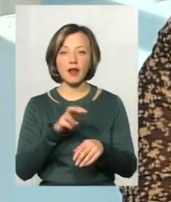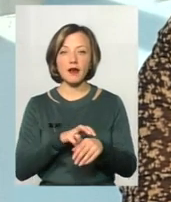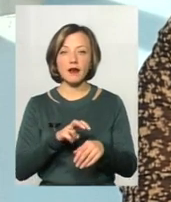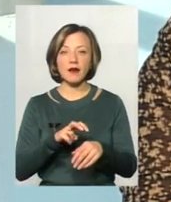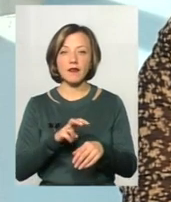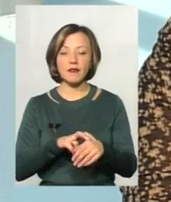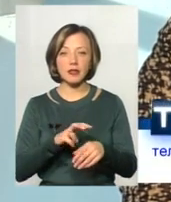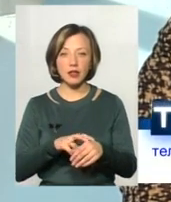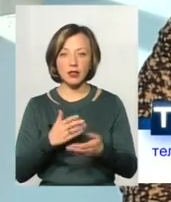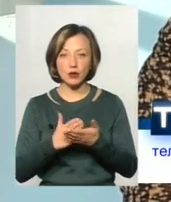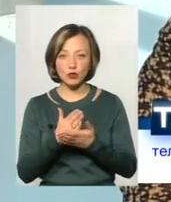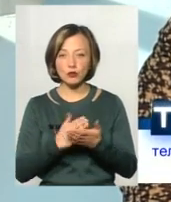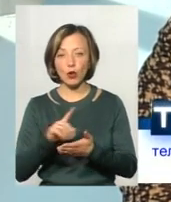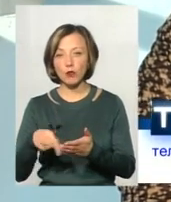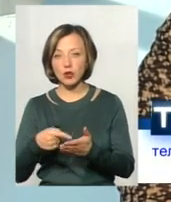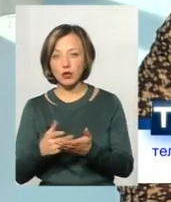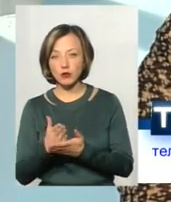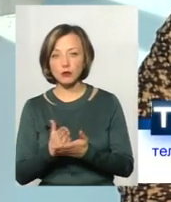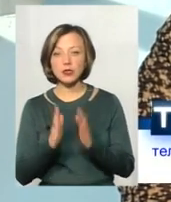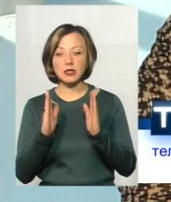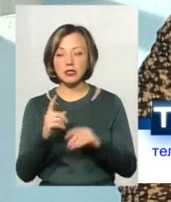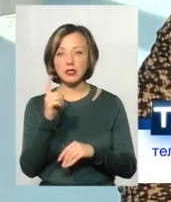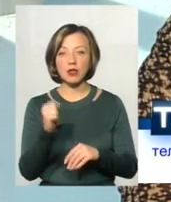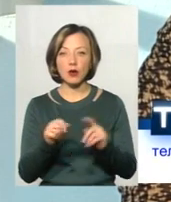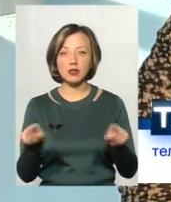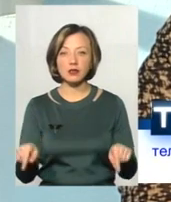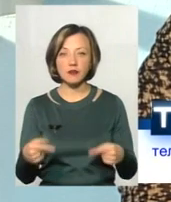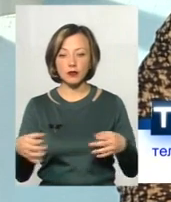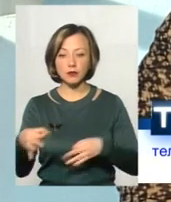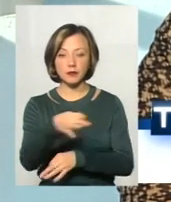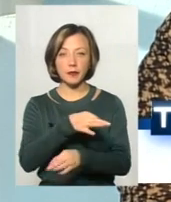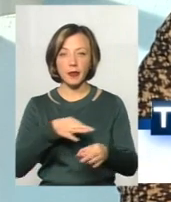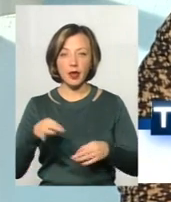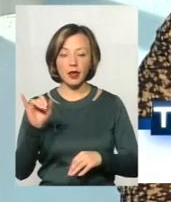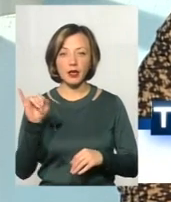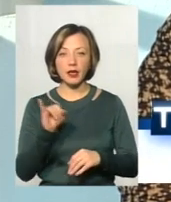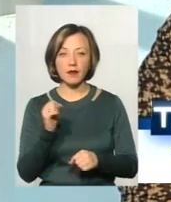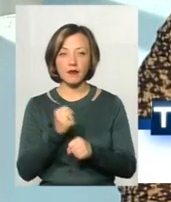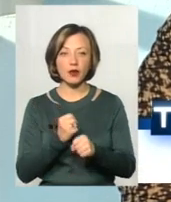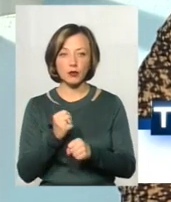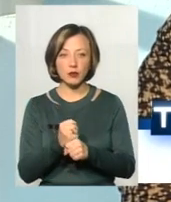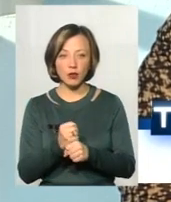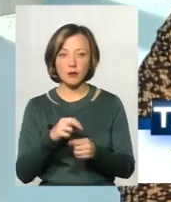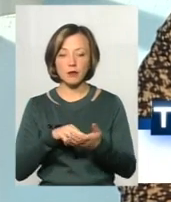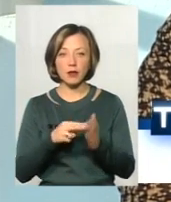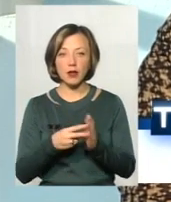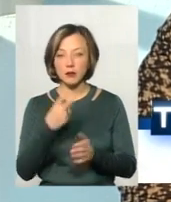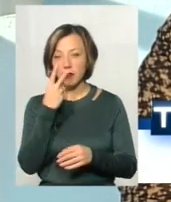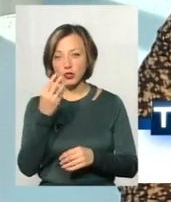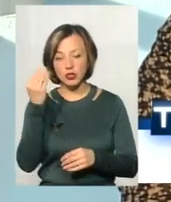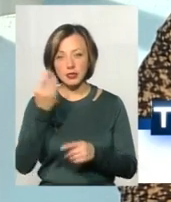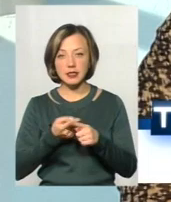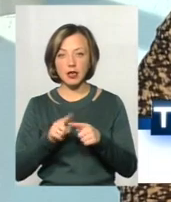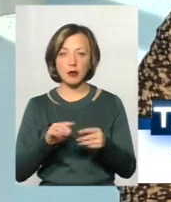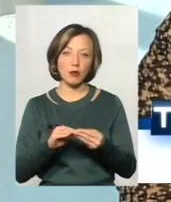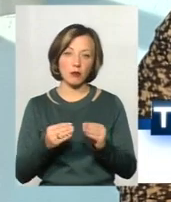служби, комунальної, ми будемо тільки за, щоб організувати якийсь круглий стіл і виробити дорожню карту бачення цієї